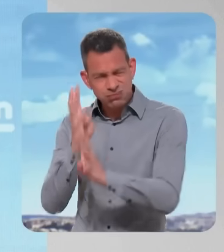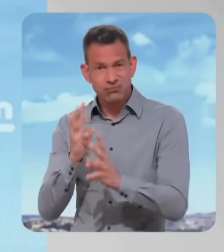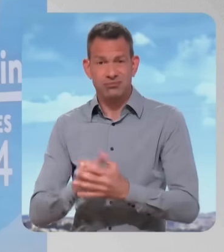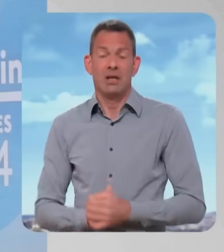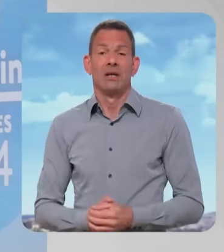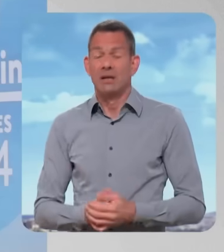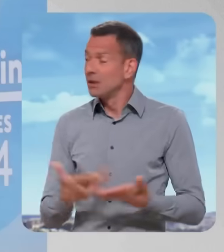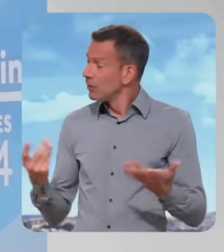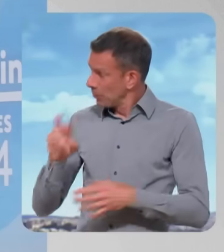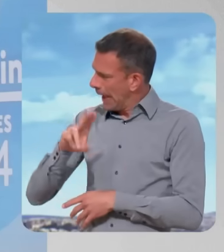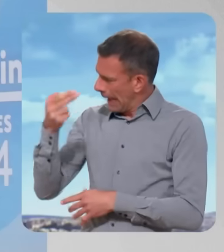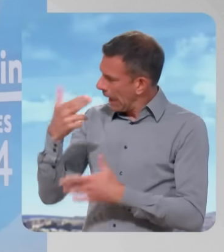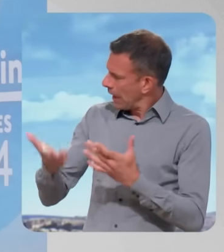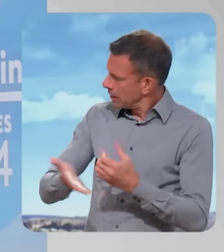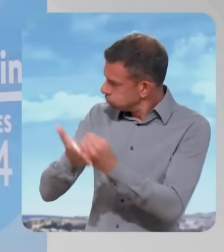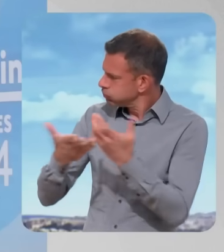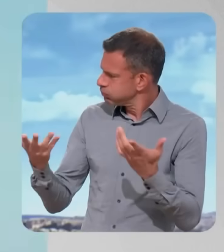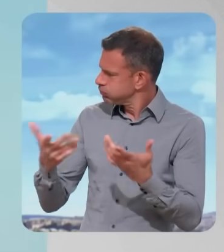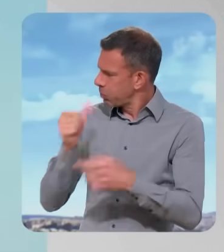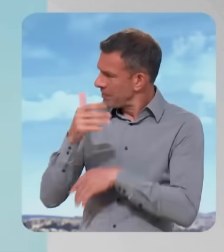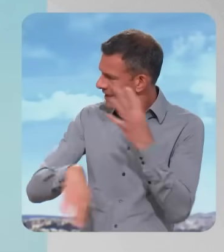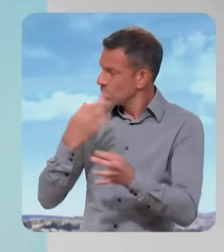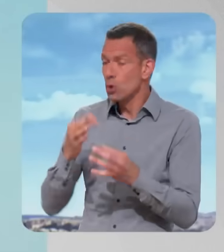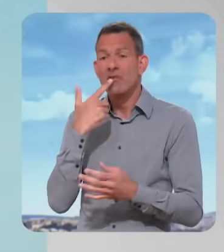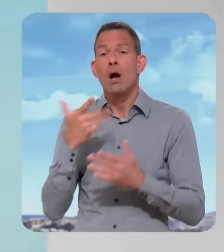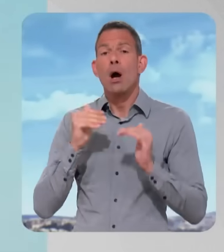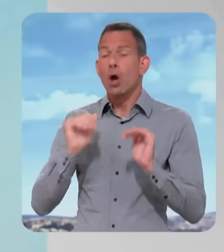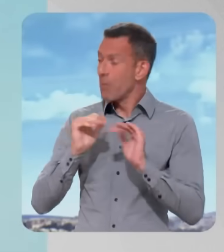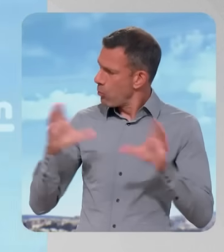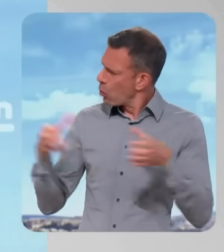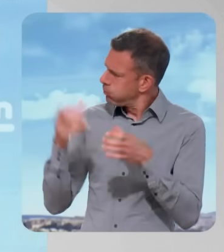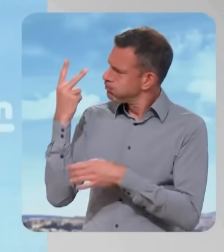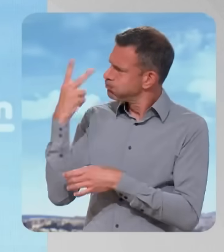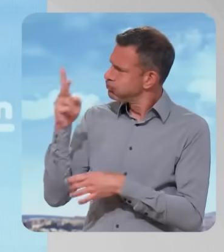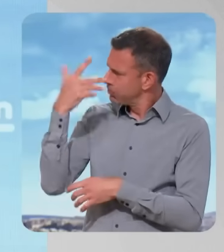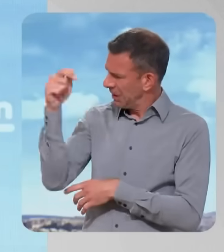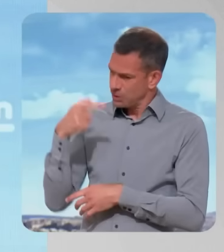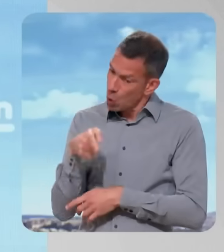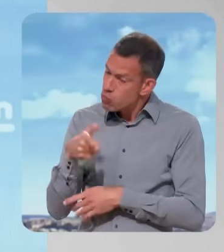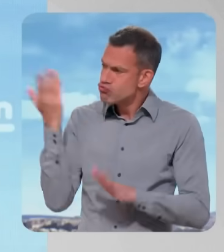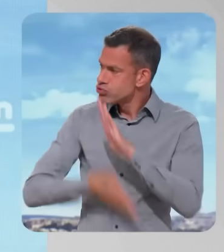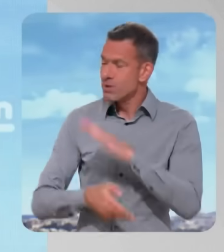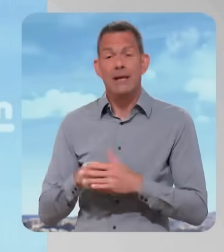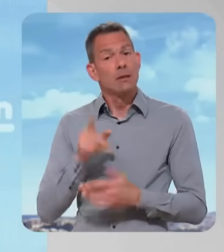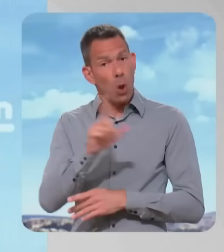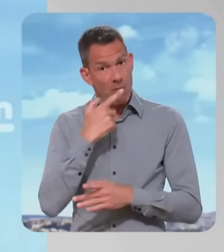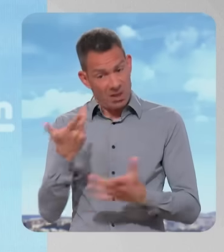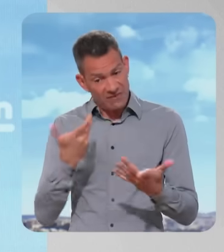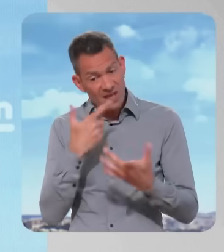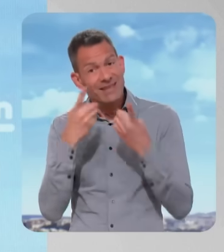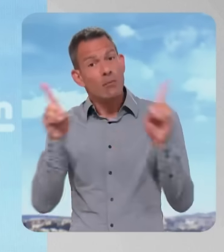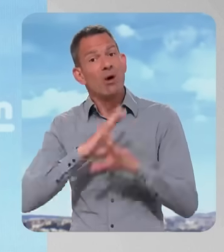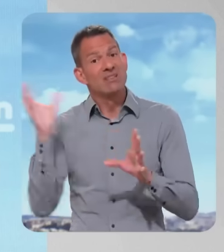urnestion oui mais au premier tourè c'est un succès dans pour la démocratie dans le sens où près de 70 % de nos